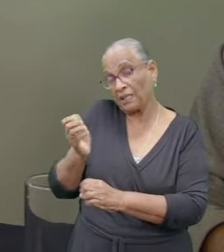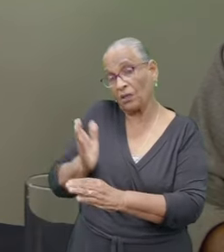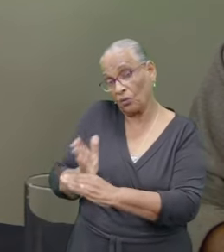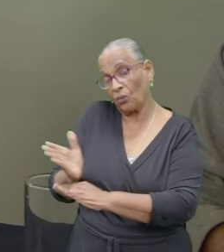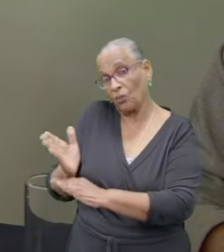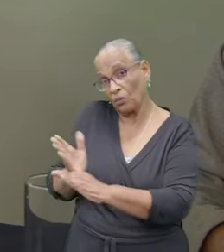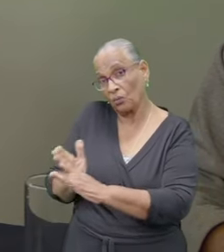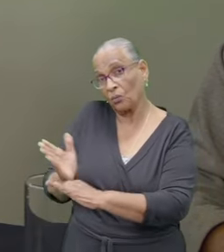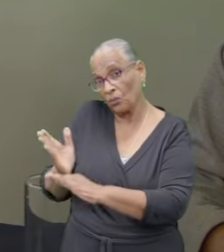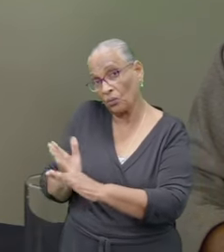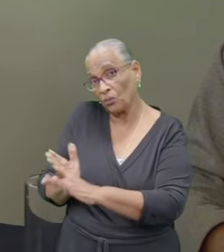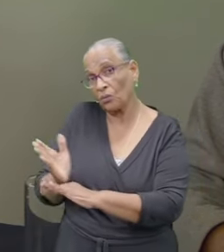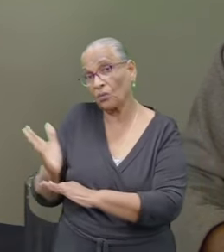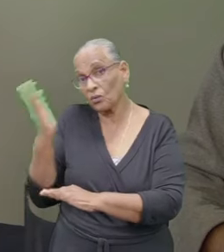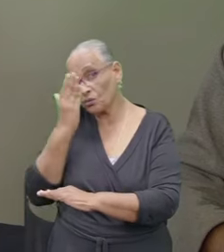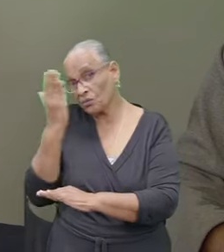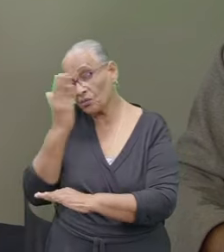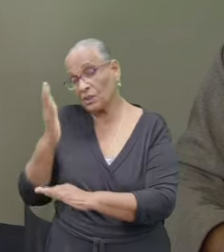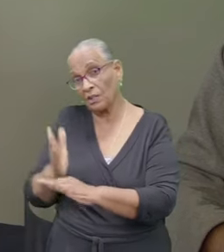onze